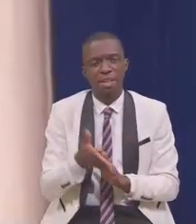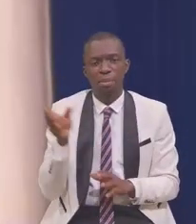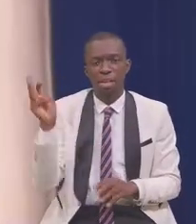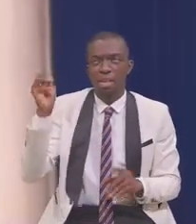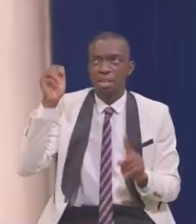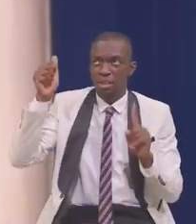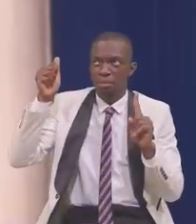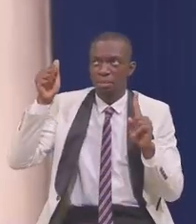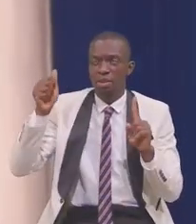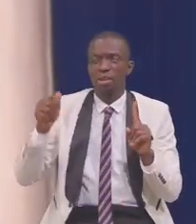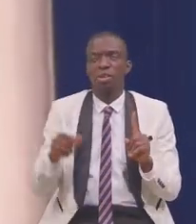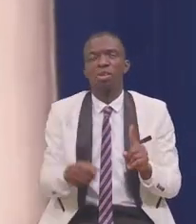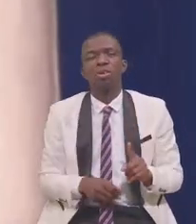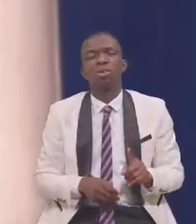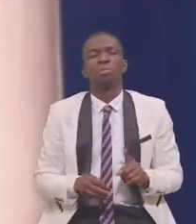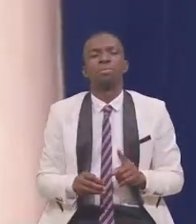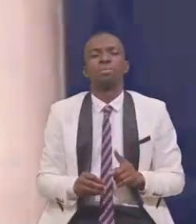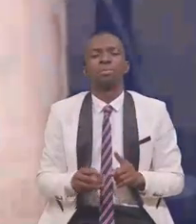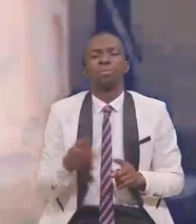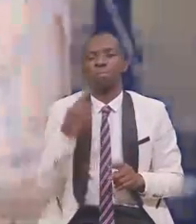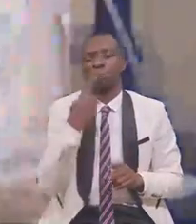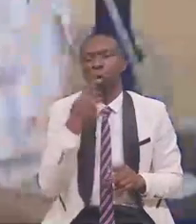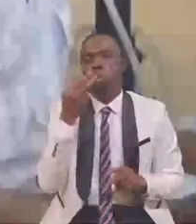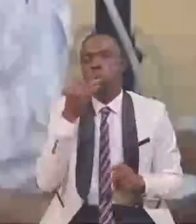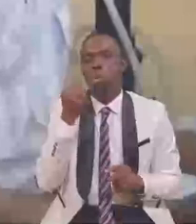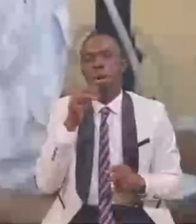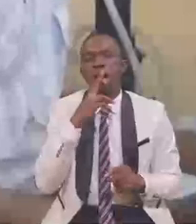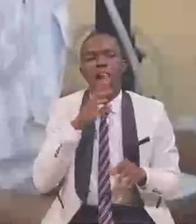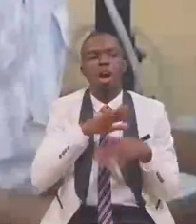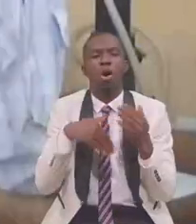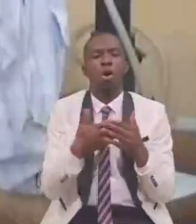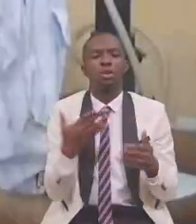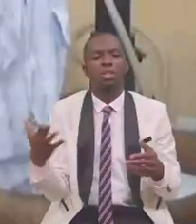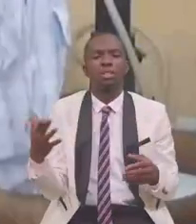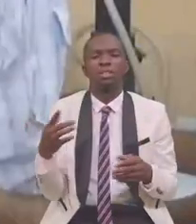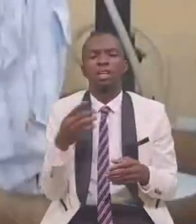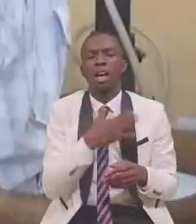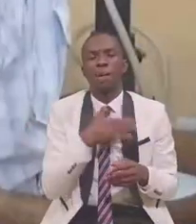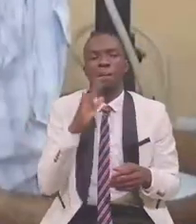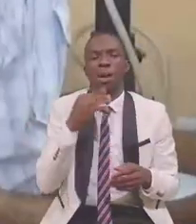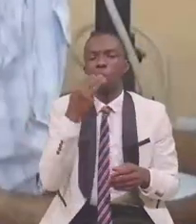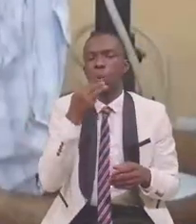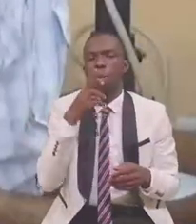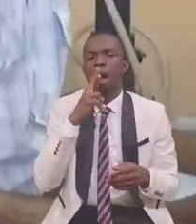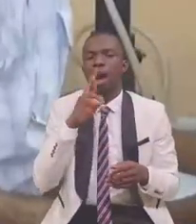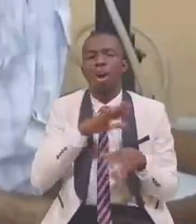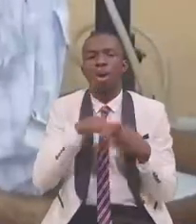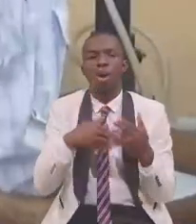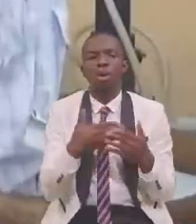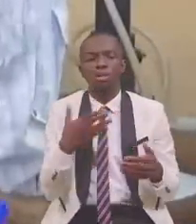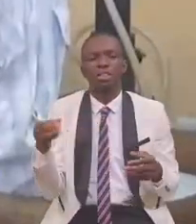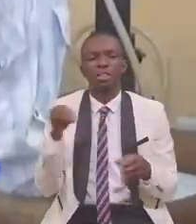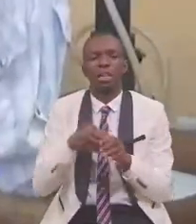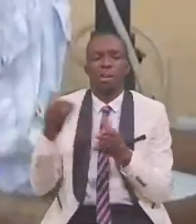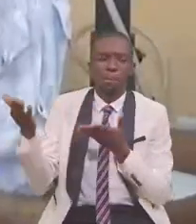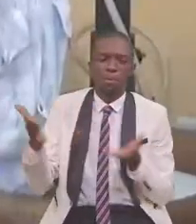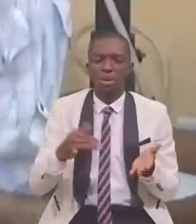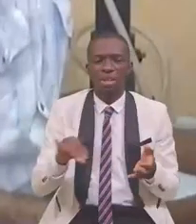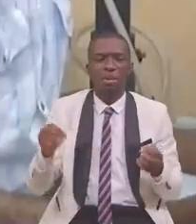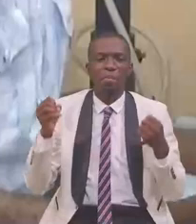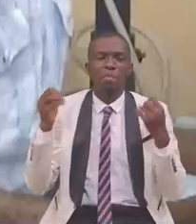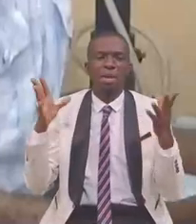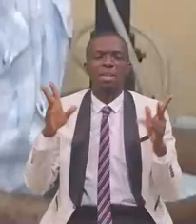voulait conduire à la gloire beaucoup de fils. Où est cela? Tout d'abord, la grâce de Dieu est là.